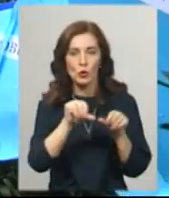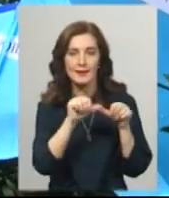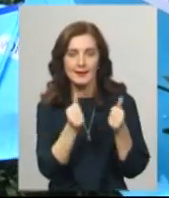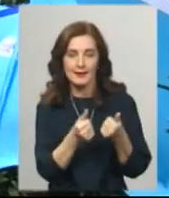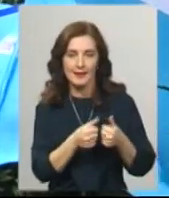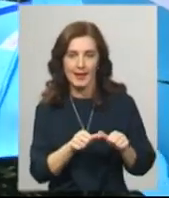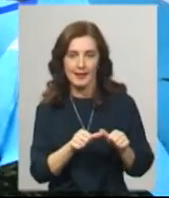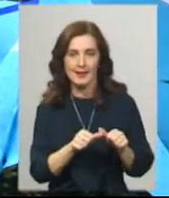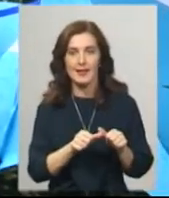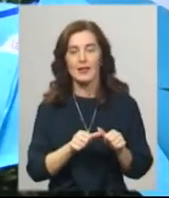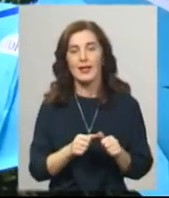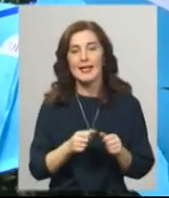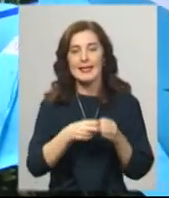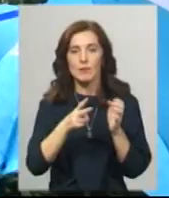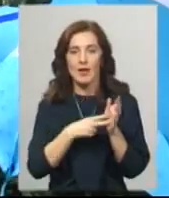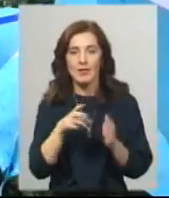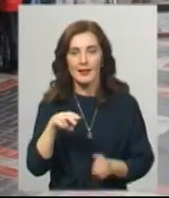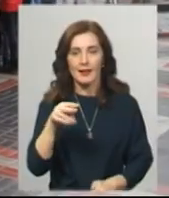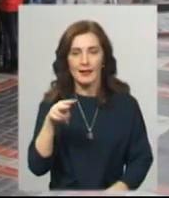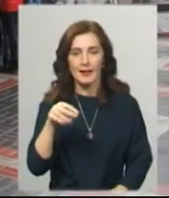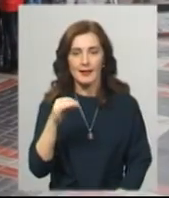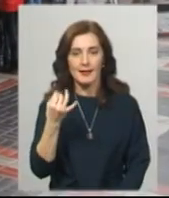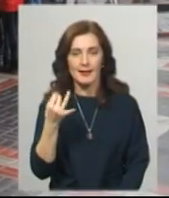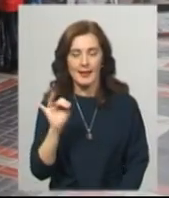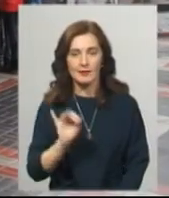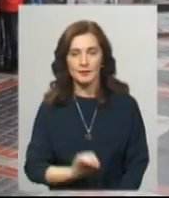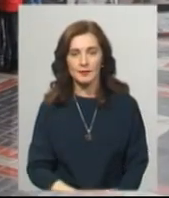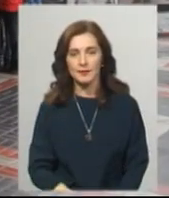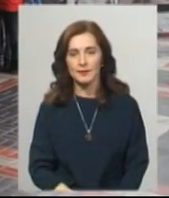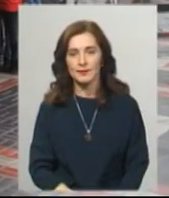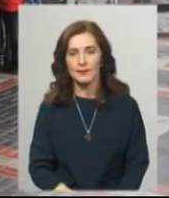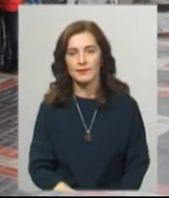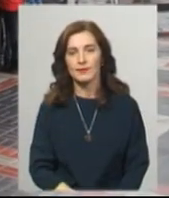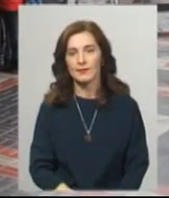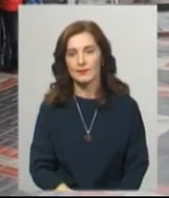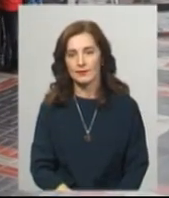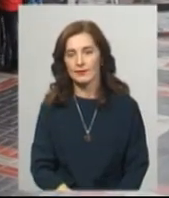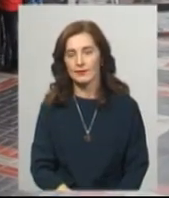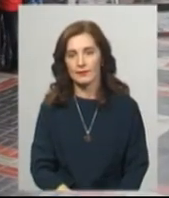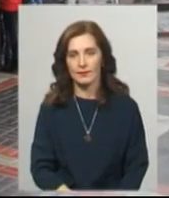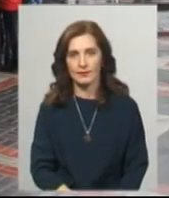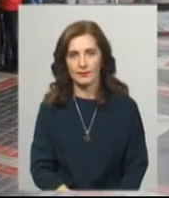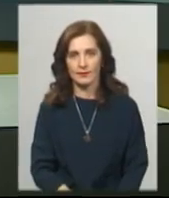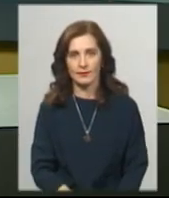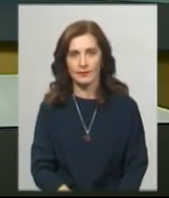6-та, колегіум, ліцей 17. Дарина Денисенко, Олександр Горішевський. Новини на Суспільному. Хмельницький.